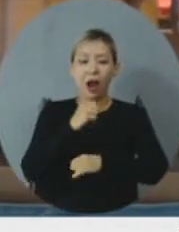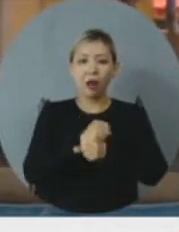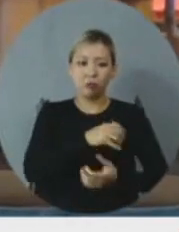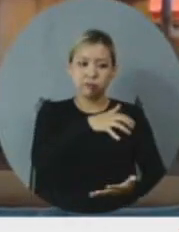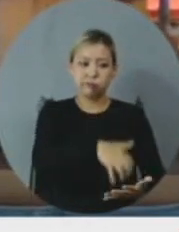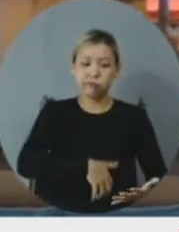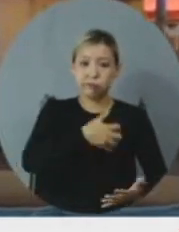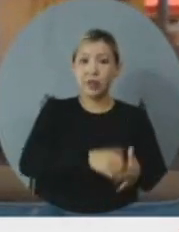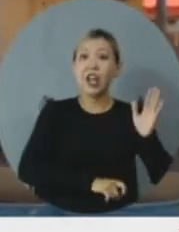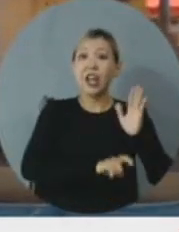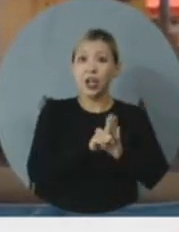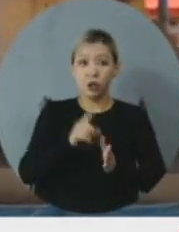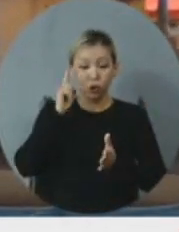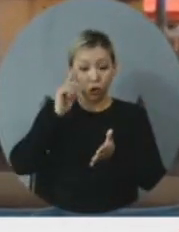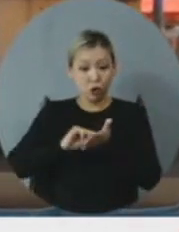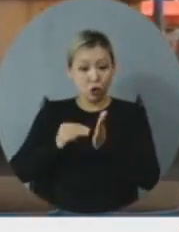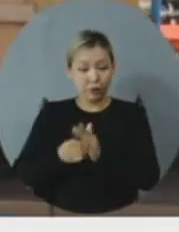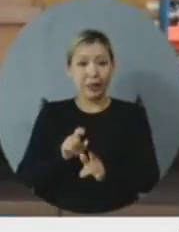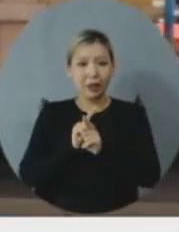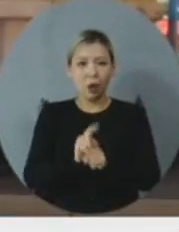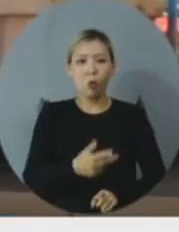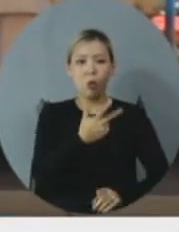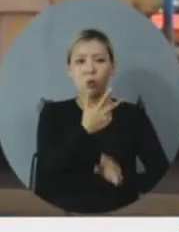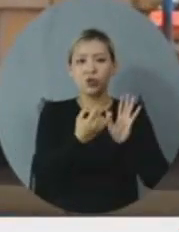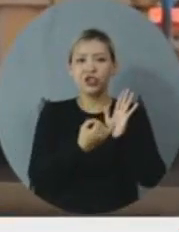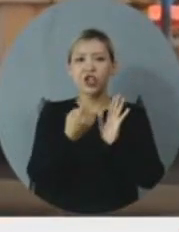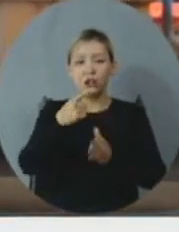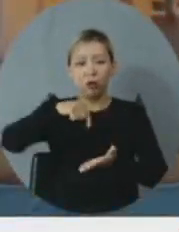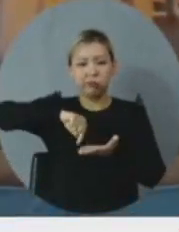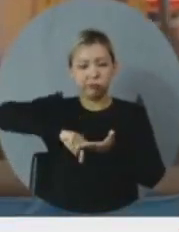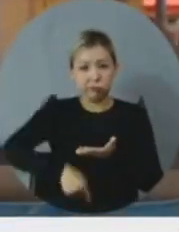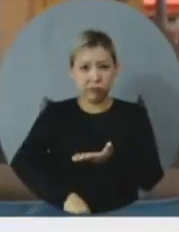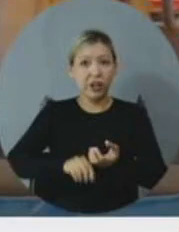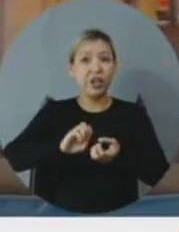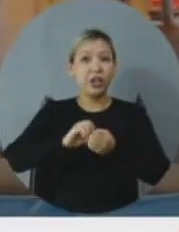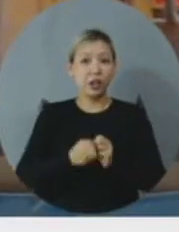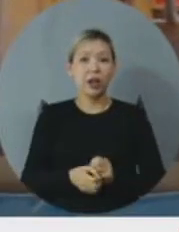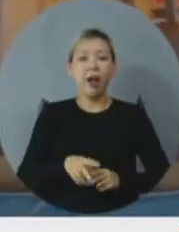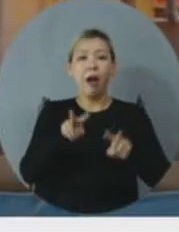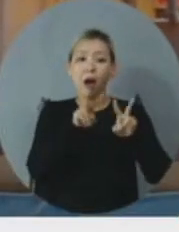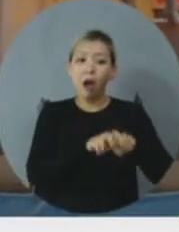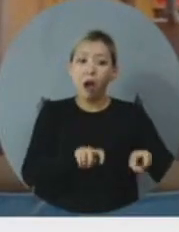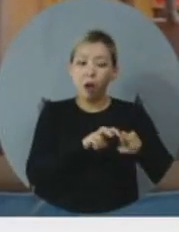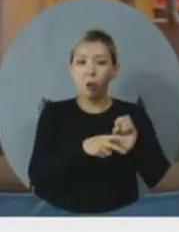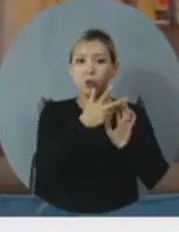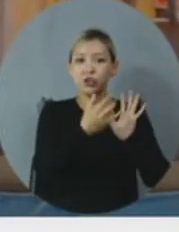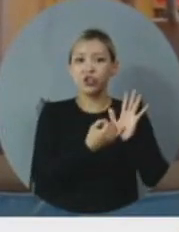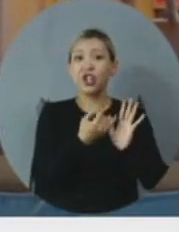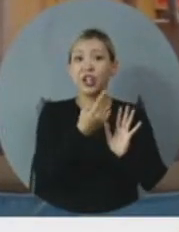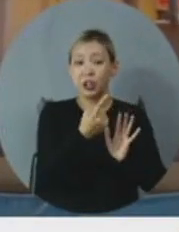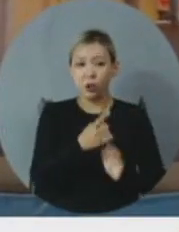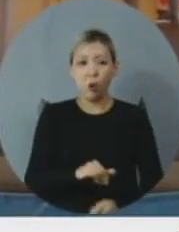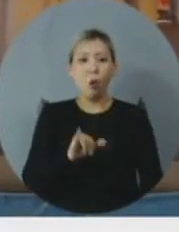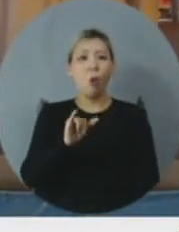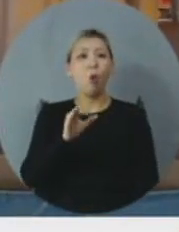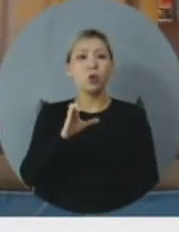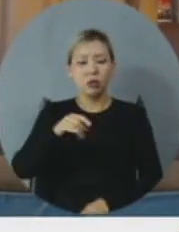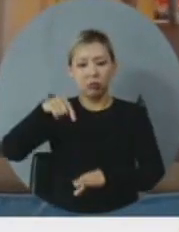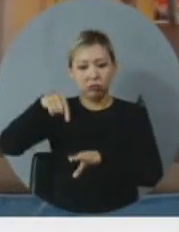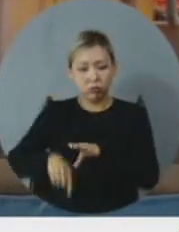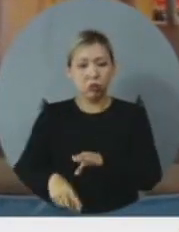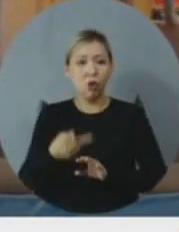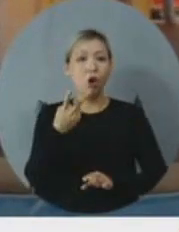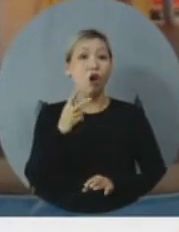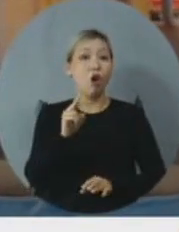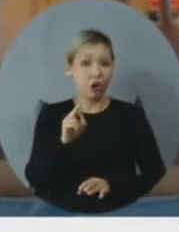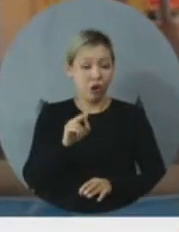За төлөвлөгөөсөр бол 361 цаоног. За хайгуулын 361 цаоног, усны бас 20 гаруй